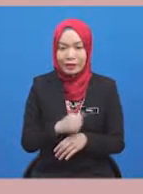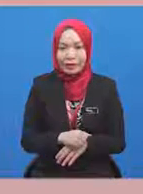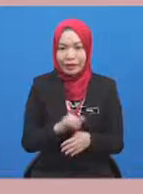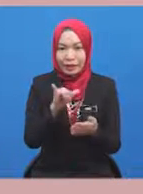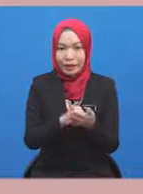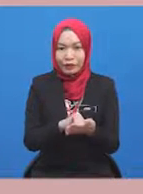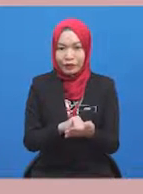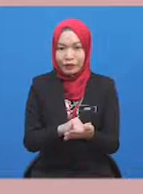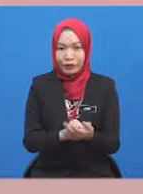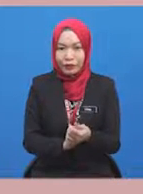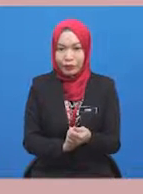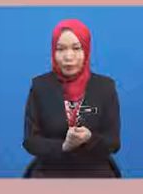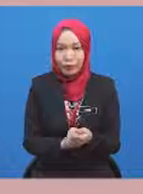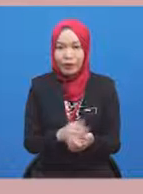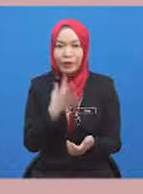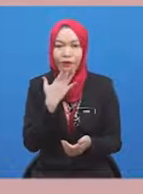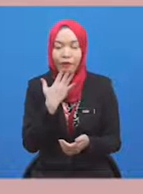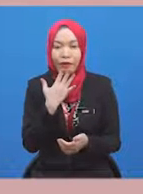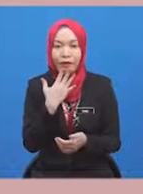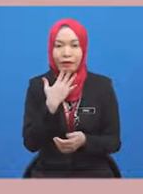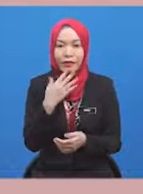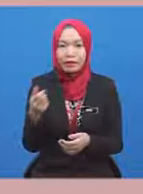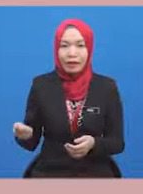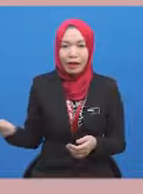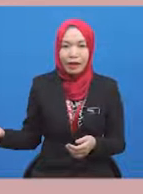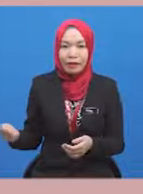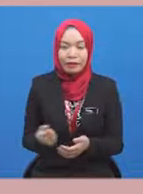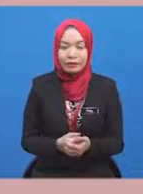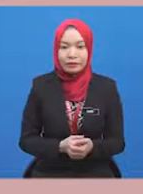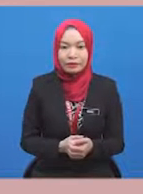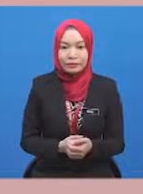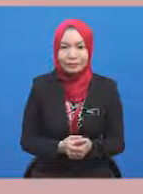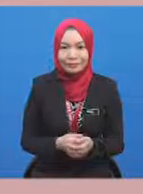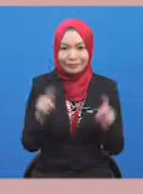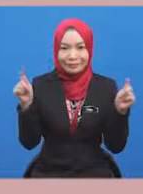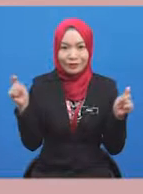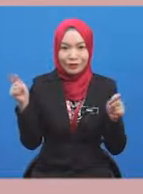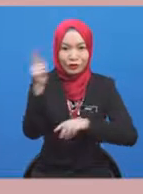color tools yang akan difokuskan pada episod kali ini, iaitu